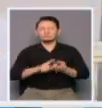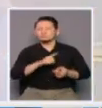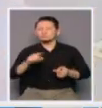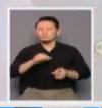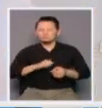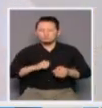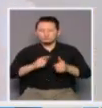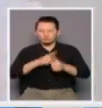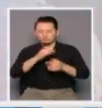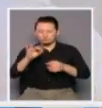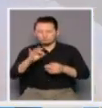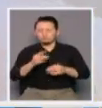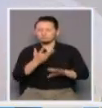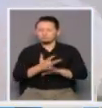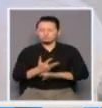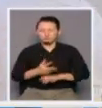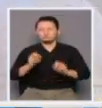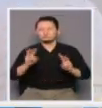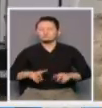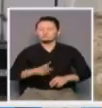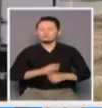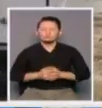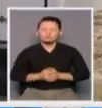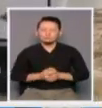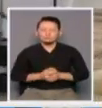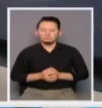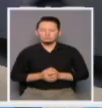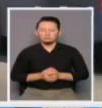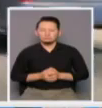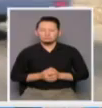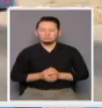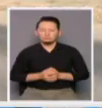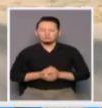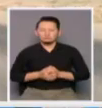наименования товаров не соответствовали указанным в документах.